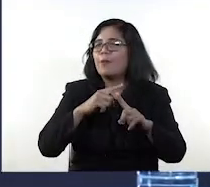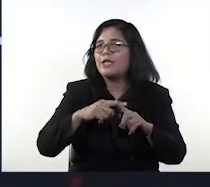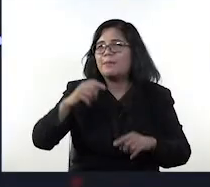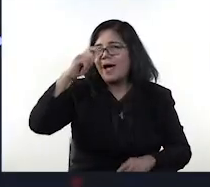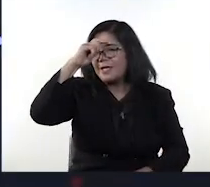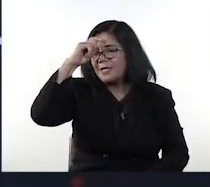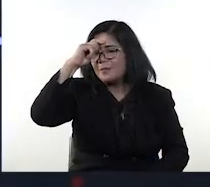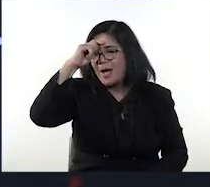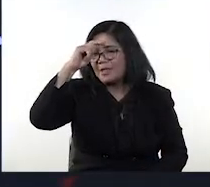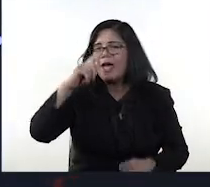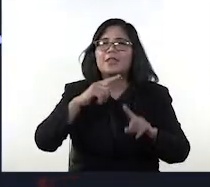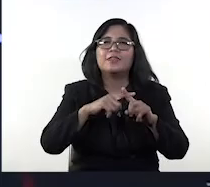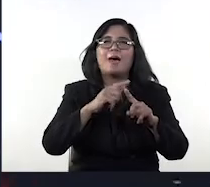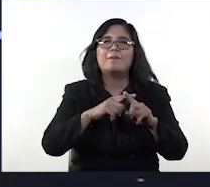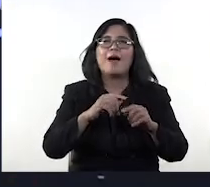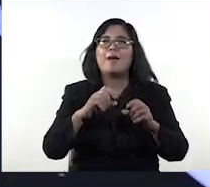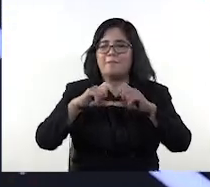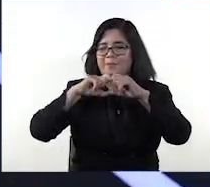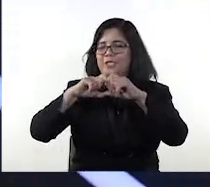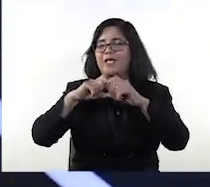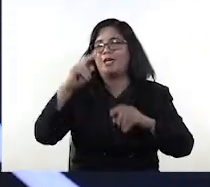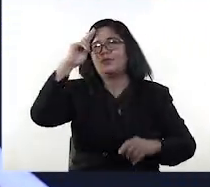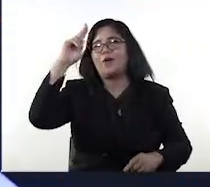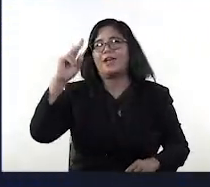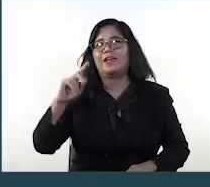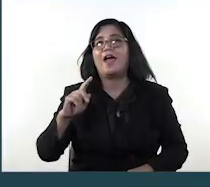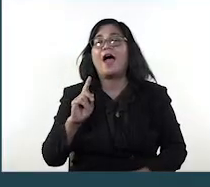tambah mencintai Tuhan Justru karena masalah